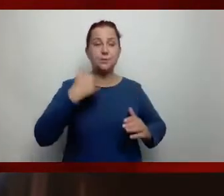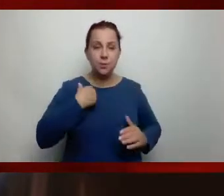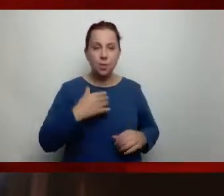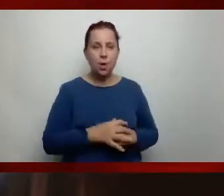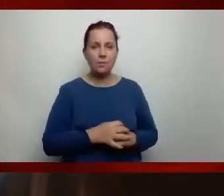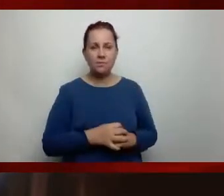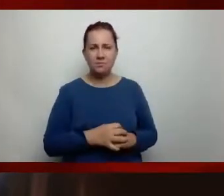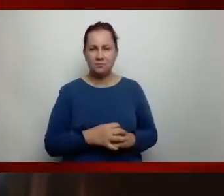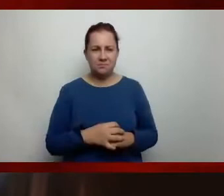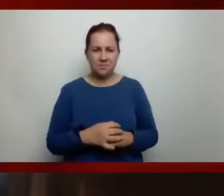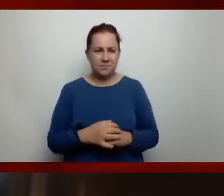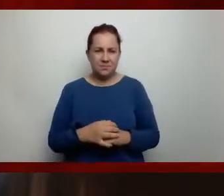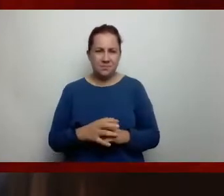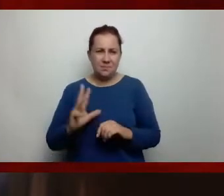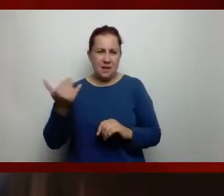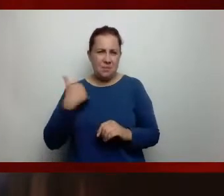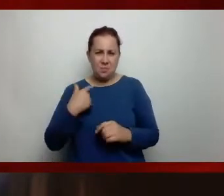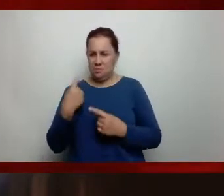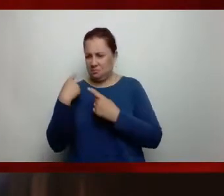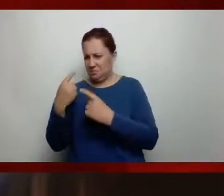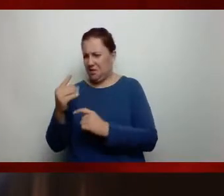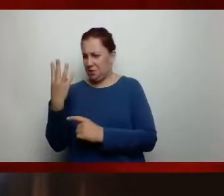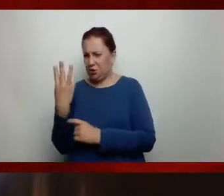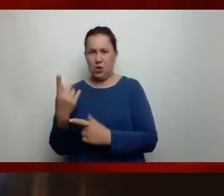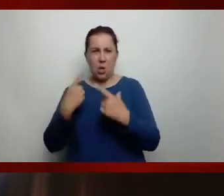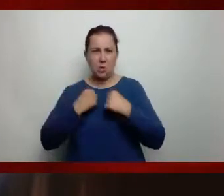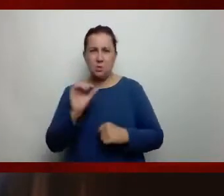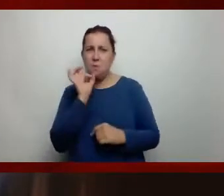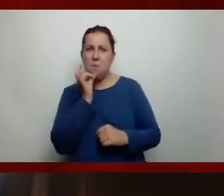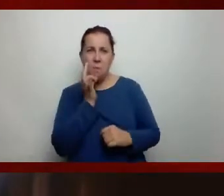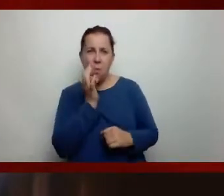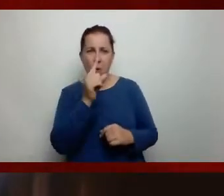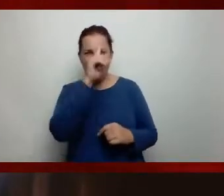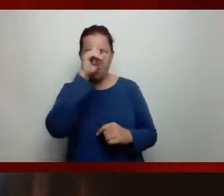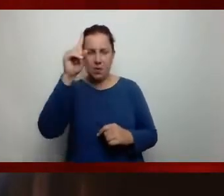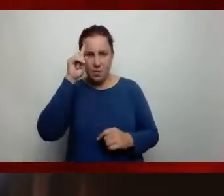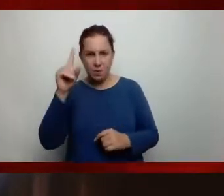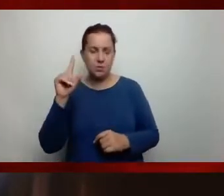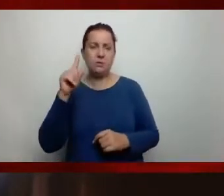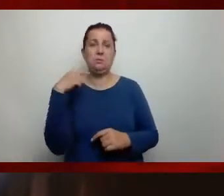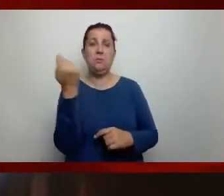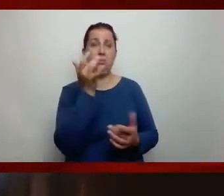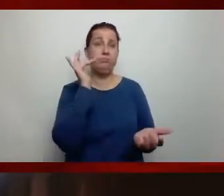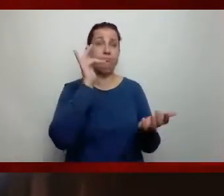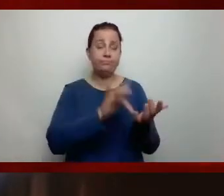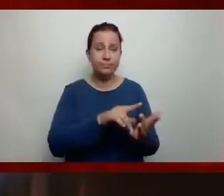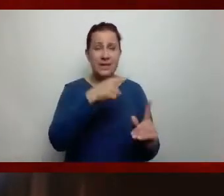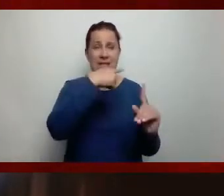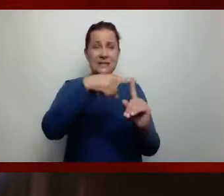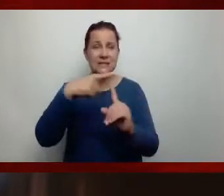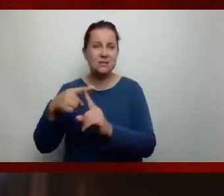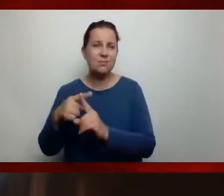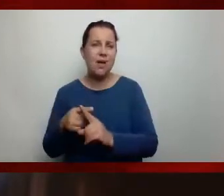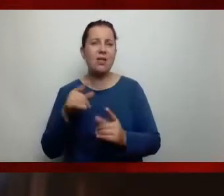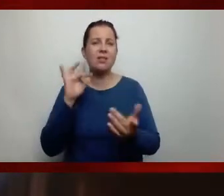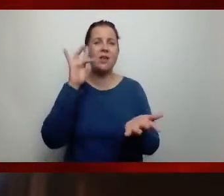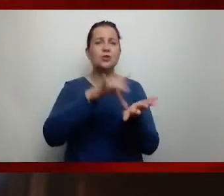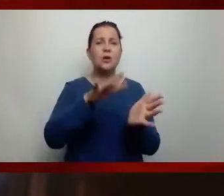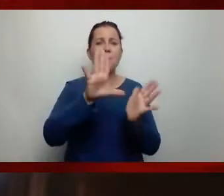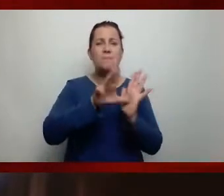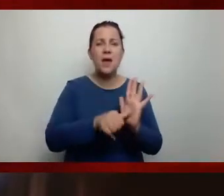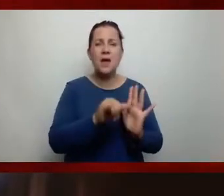samozwańcza wyprawa złożona z 4 młodych ludzi miała pojechać na cmentarz w jeziorach, w miejsce, które wcześniej, w